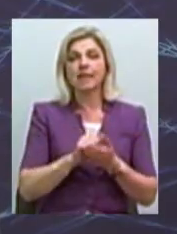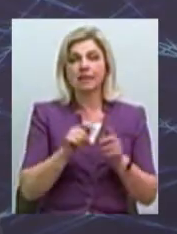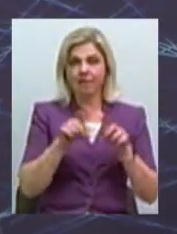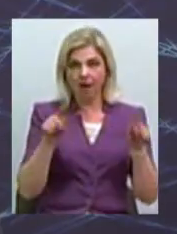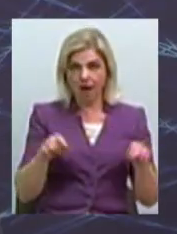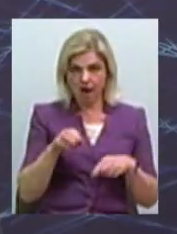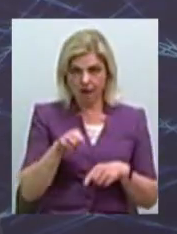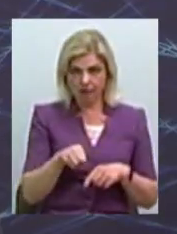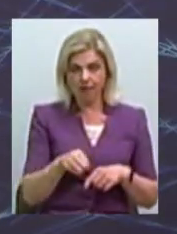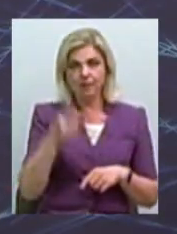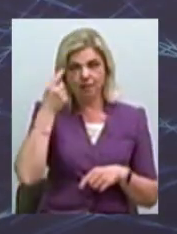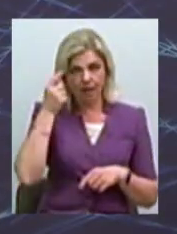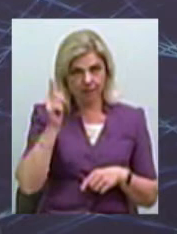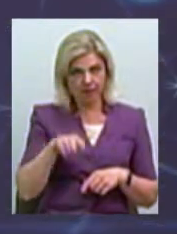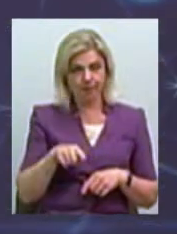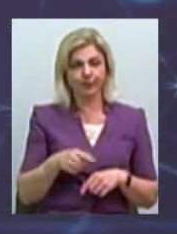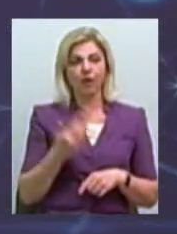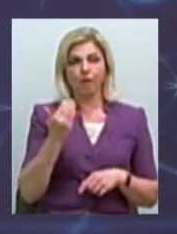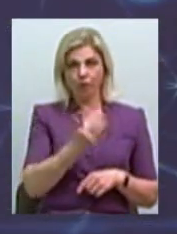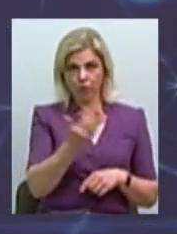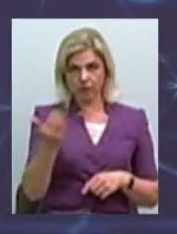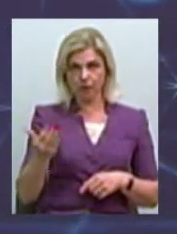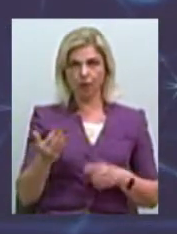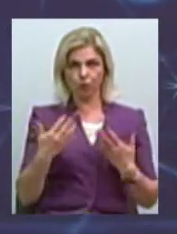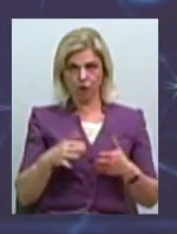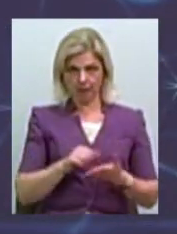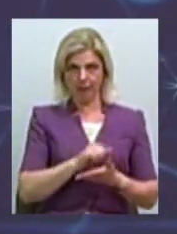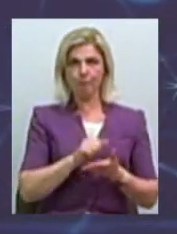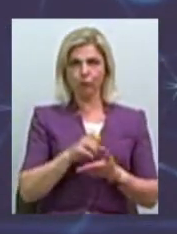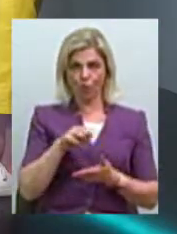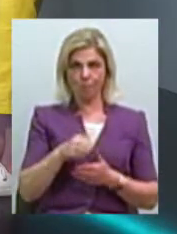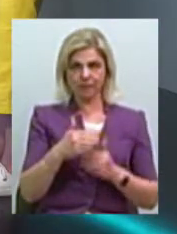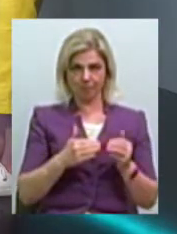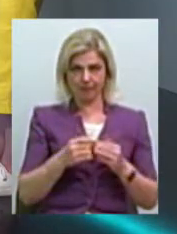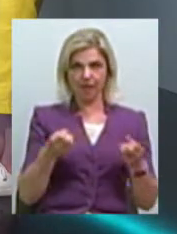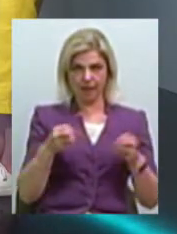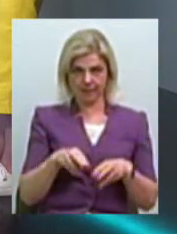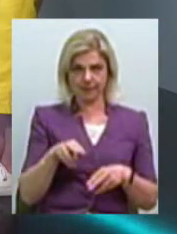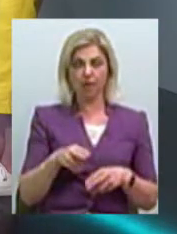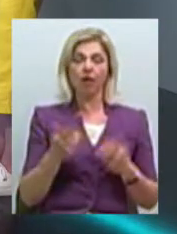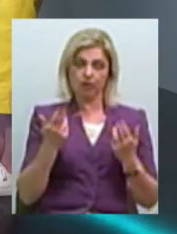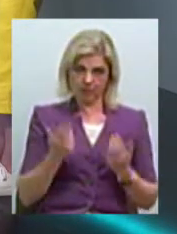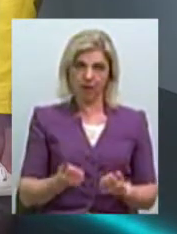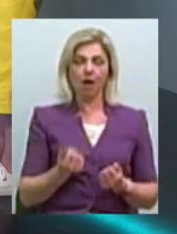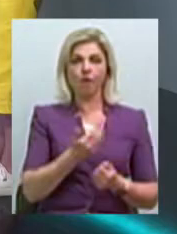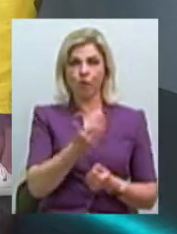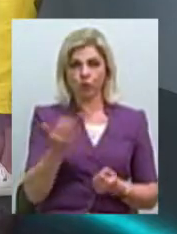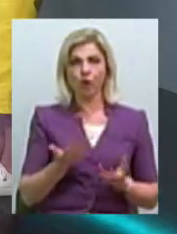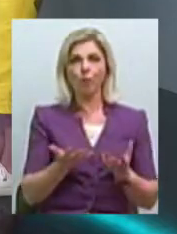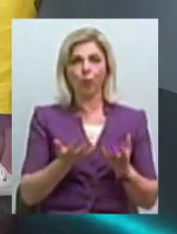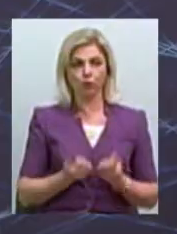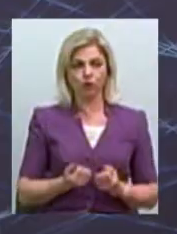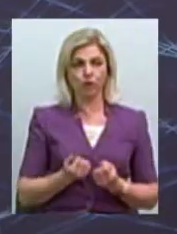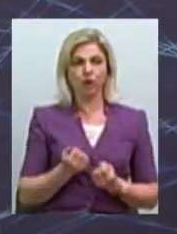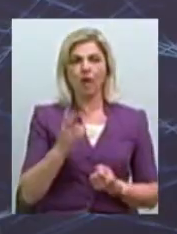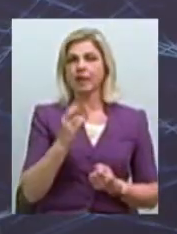знання. Тобто вони становляться дипломованими спеціалістами, так, Тетяна? Так, да, вони отримують, звичайно, це